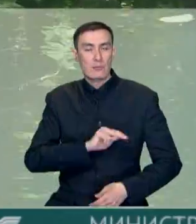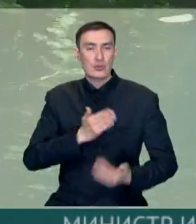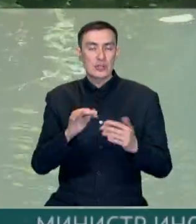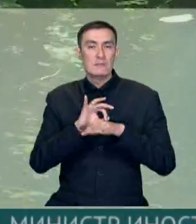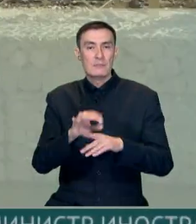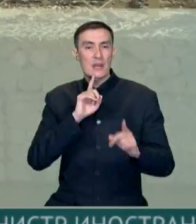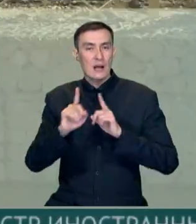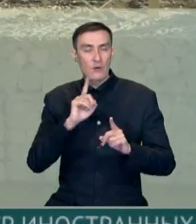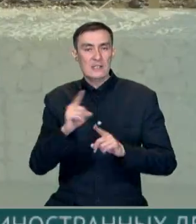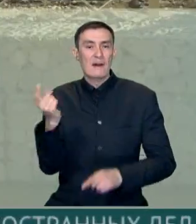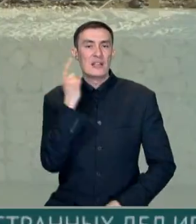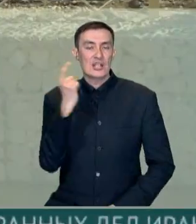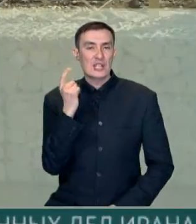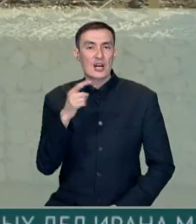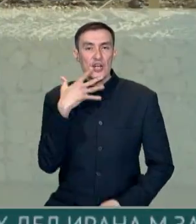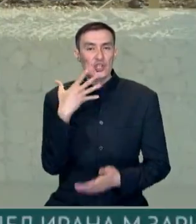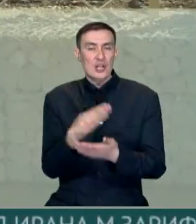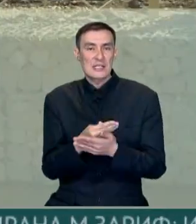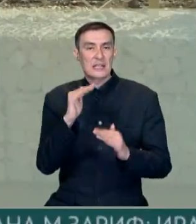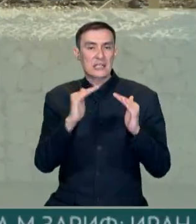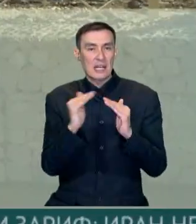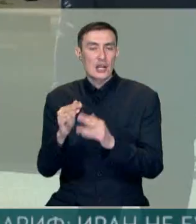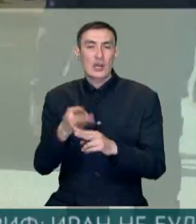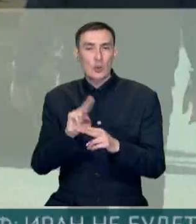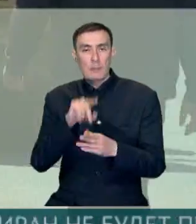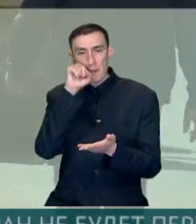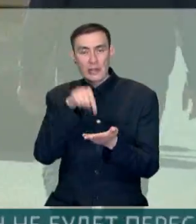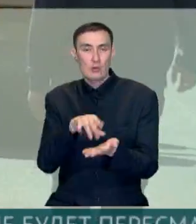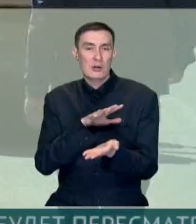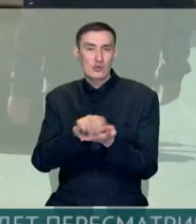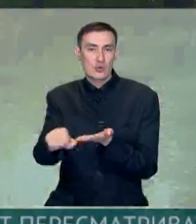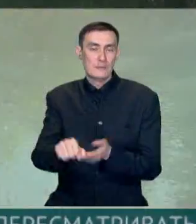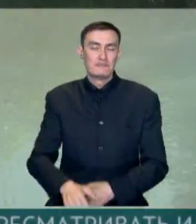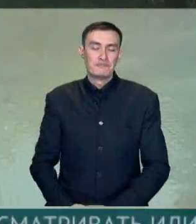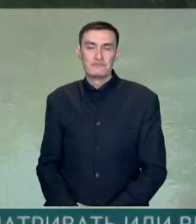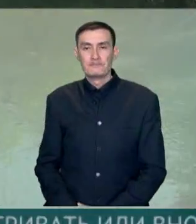ведут переговоры с владельцами частных строений, которые подпадают под снос.